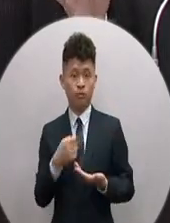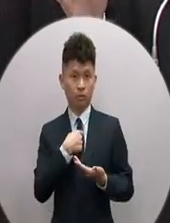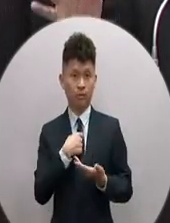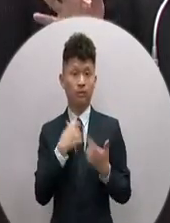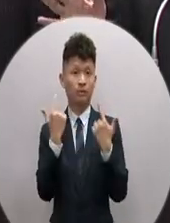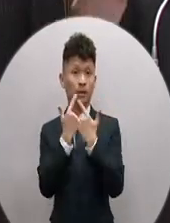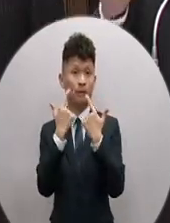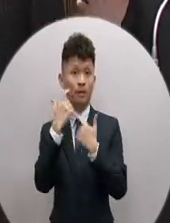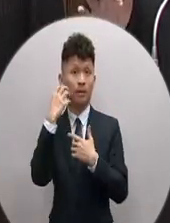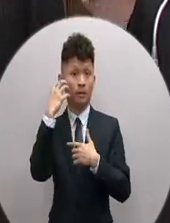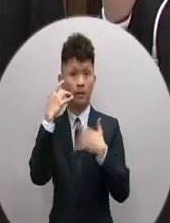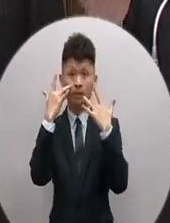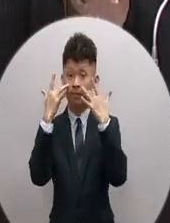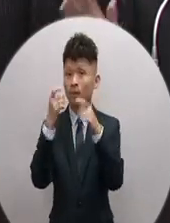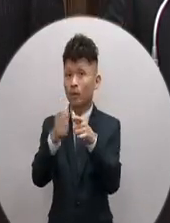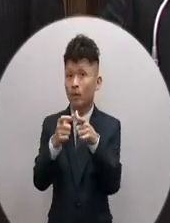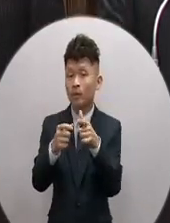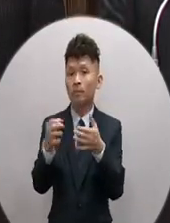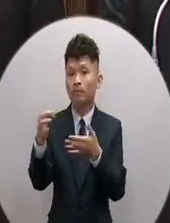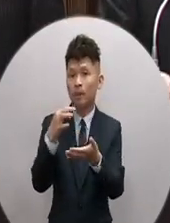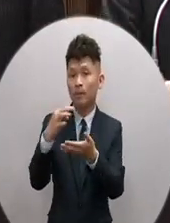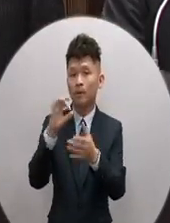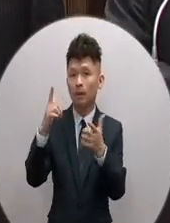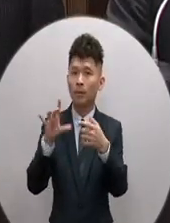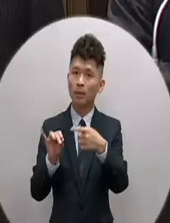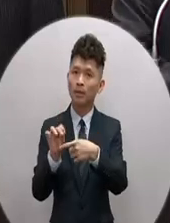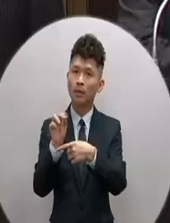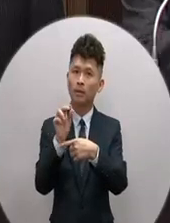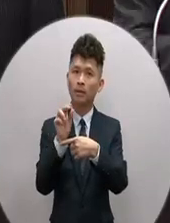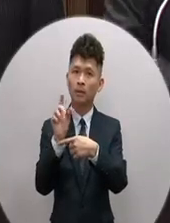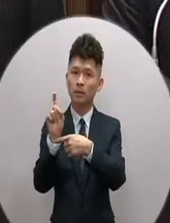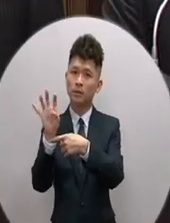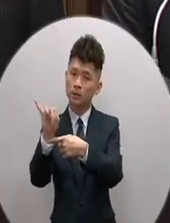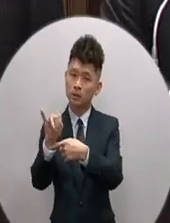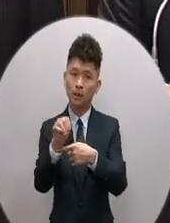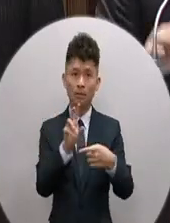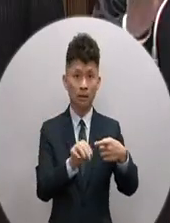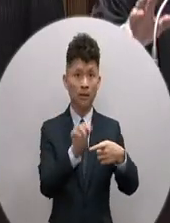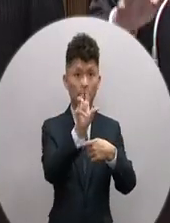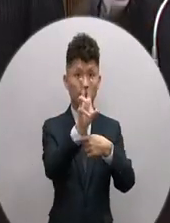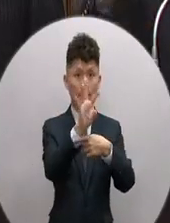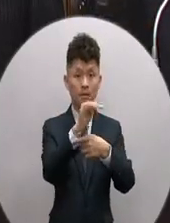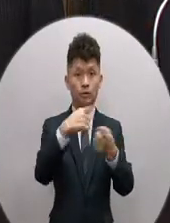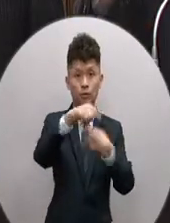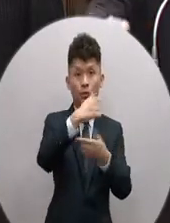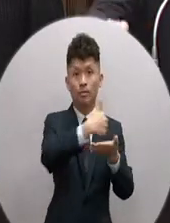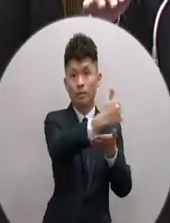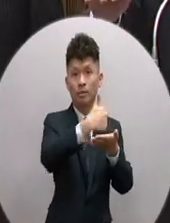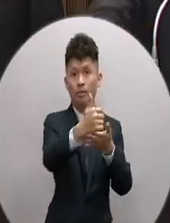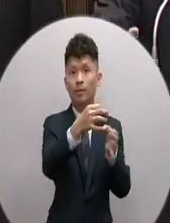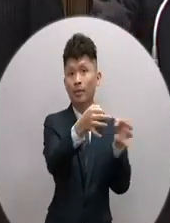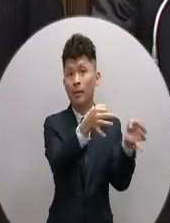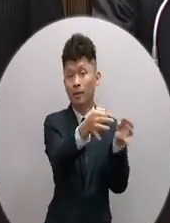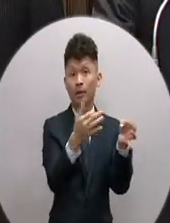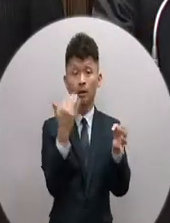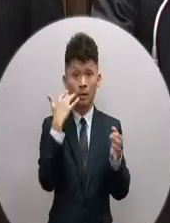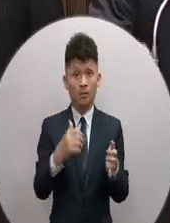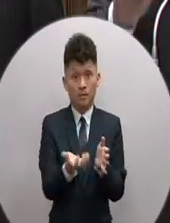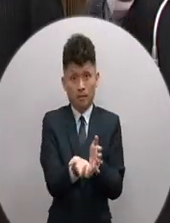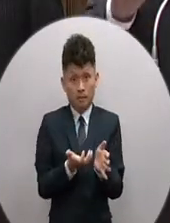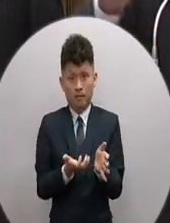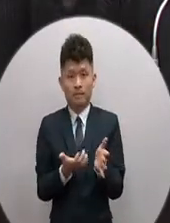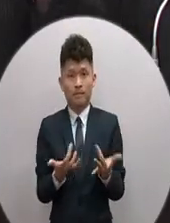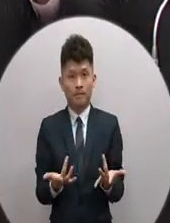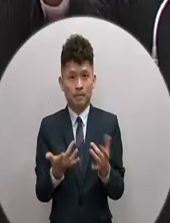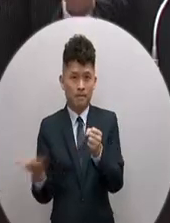国赛公司大概销售10%嘛，80%也还有其他的通路。 今仔日若准讲伊真正根除掉伊，